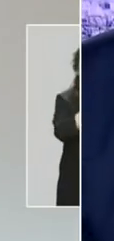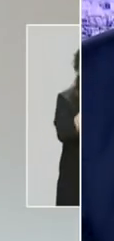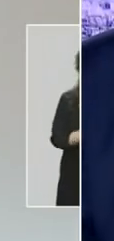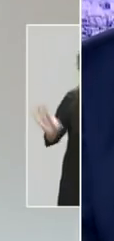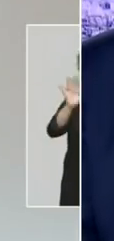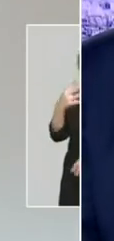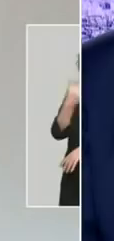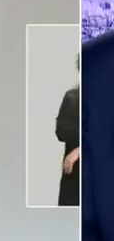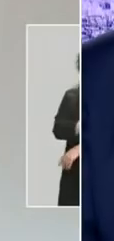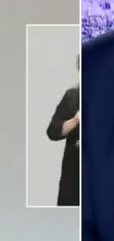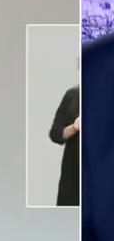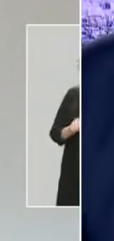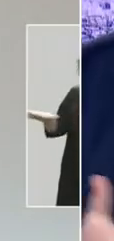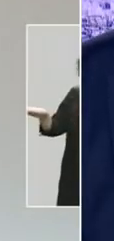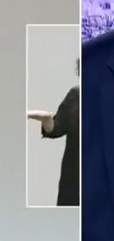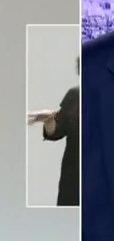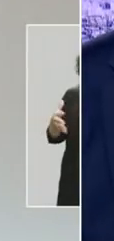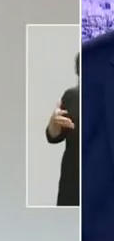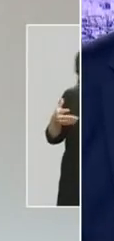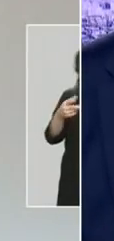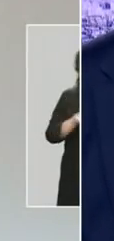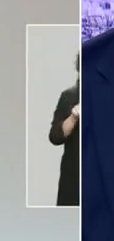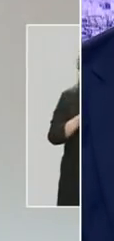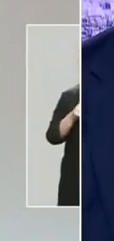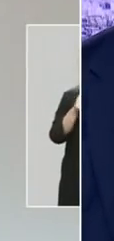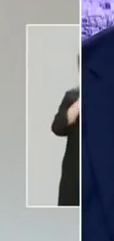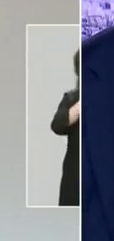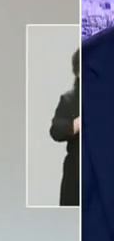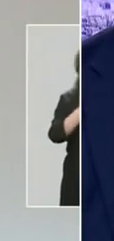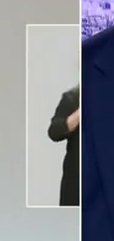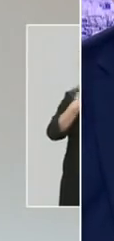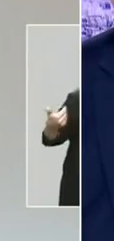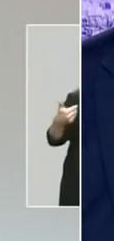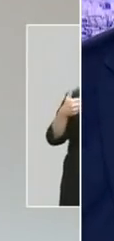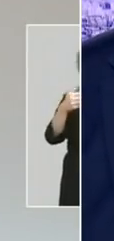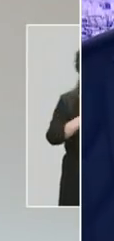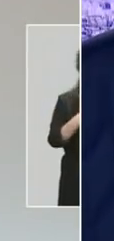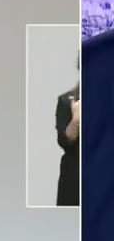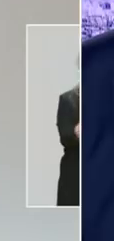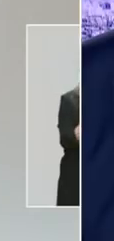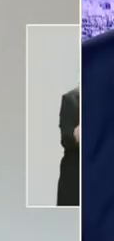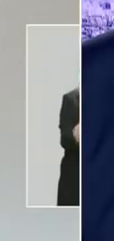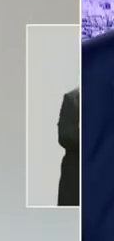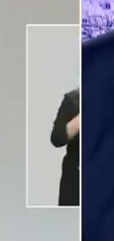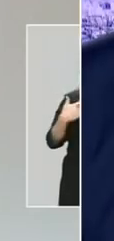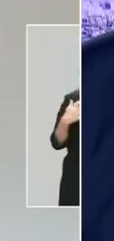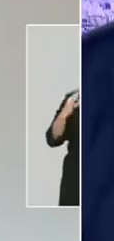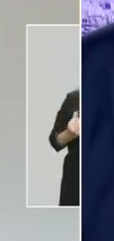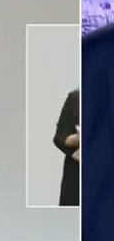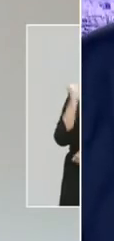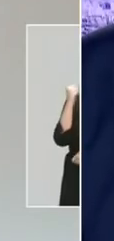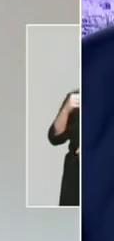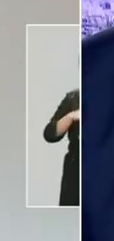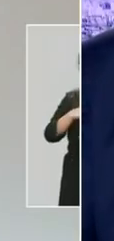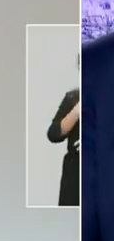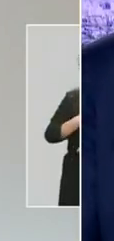de soins critiques. En revanche, il est en tension pour tout le reste, par le manque de personnel. Et ça, c'est un vrai sujet structurel qui n'est absolument pas abordé. C'est-à-dire que ce qu'on